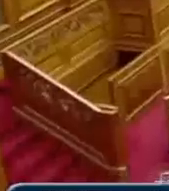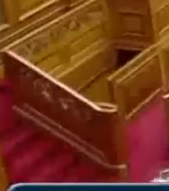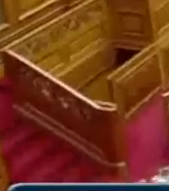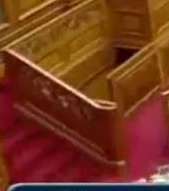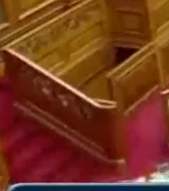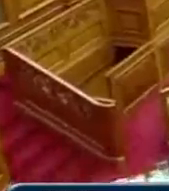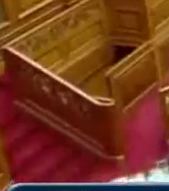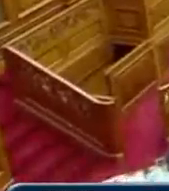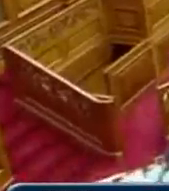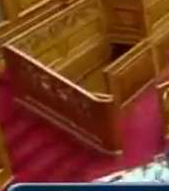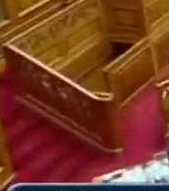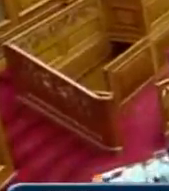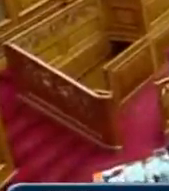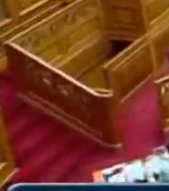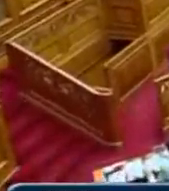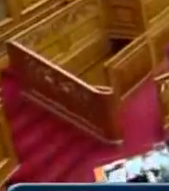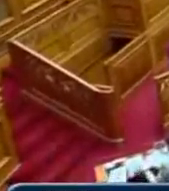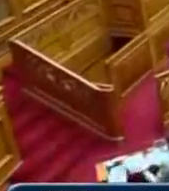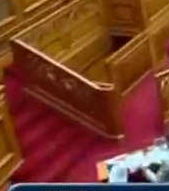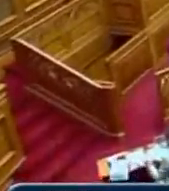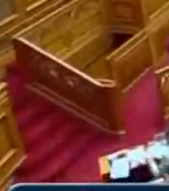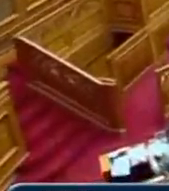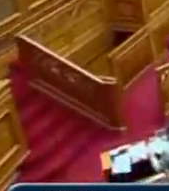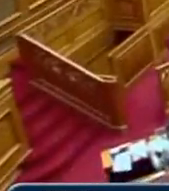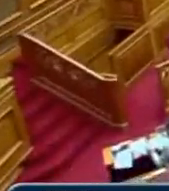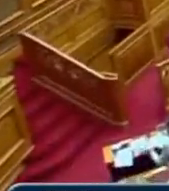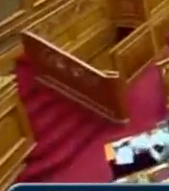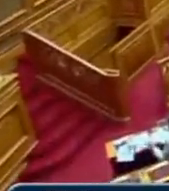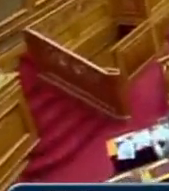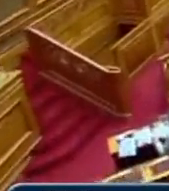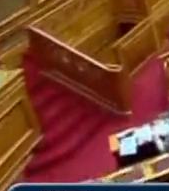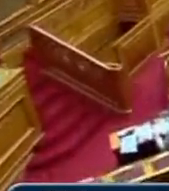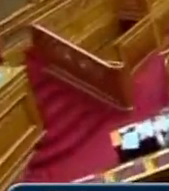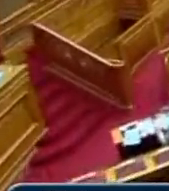Τελείωσε, κύριε Υπουργό. Όχι, πίνω νερό. Ωραία, συνεχίζουμε.